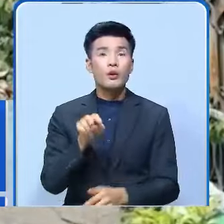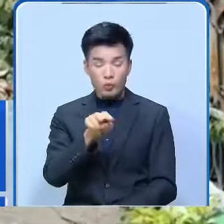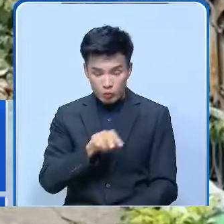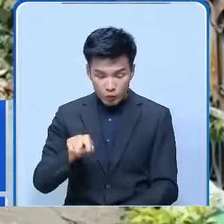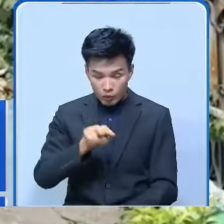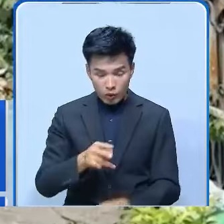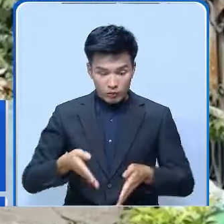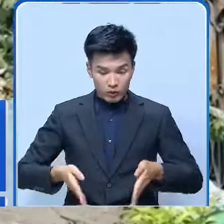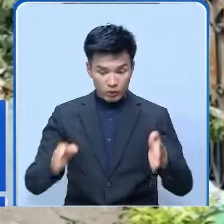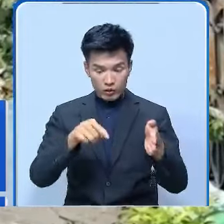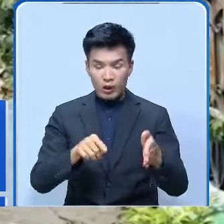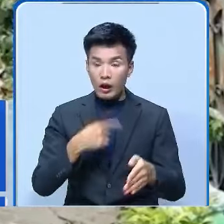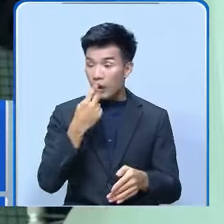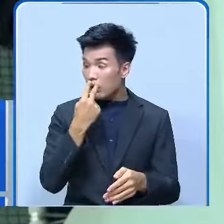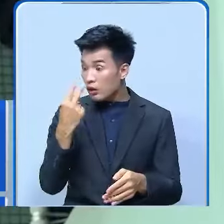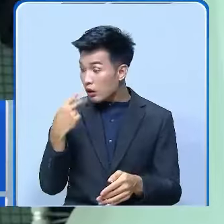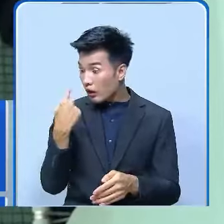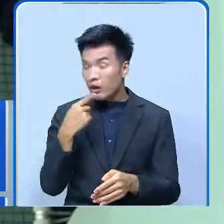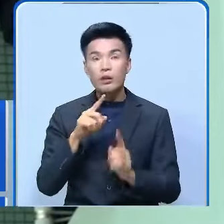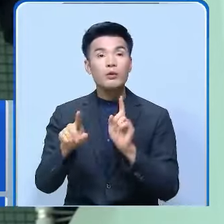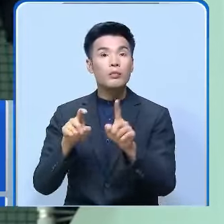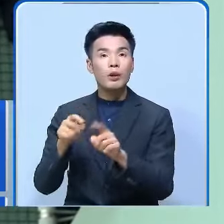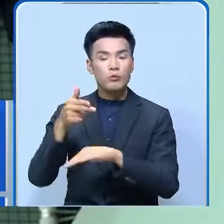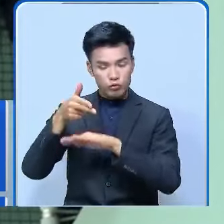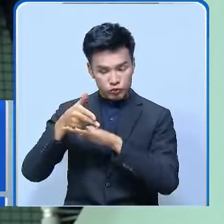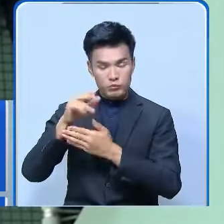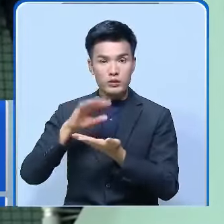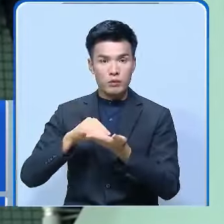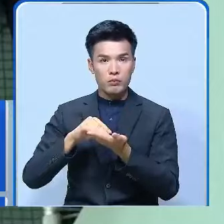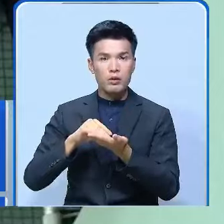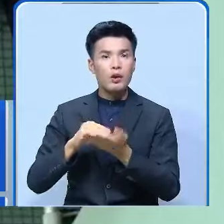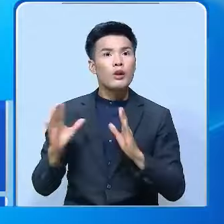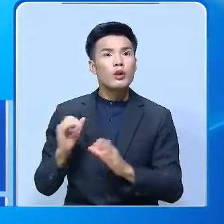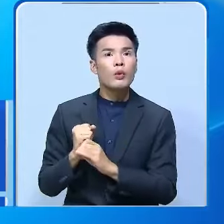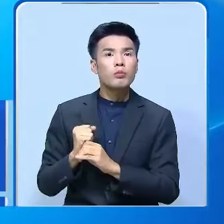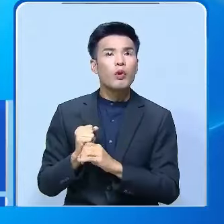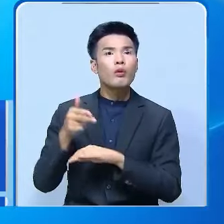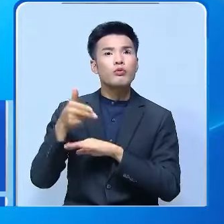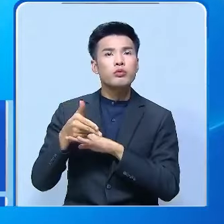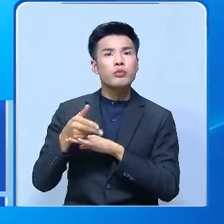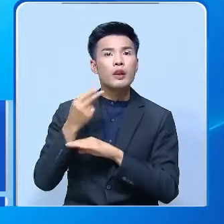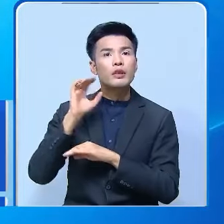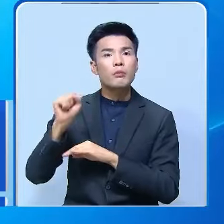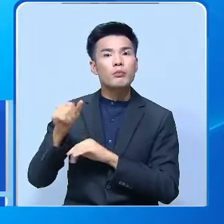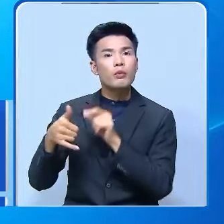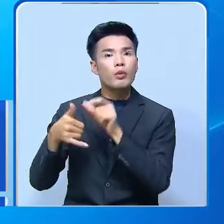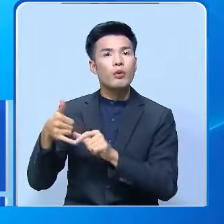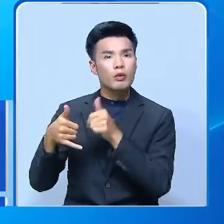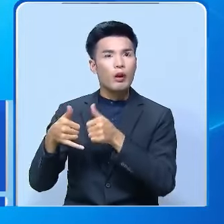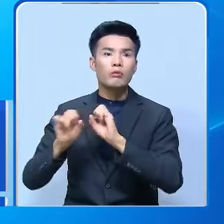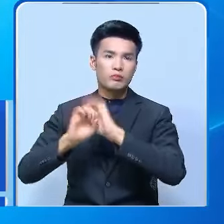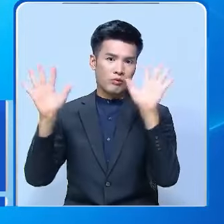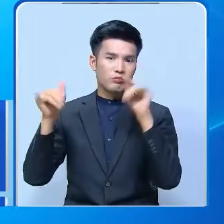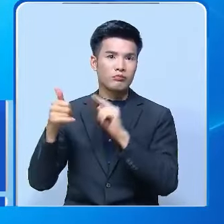ครับแล้วก็สอบปากคำผู้เห็นเหตุการณ์พร้อมตรวจสอบภาพจากกล้องวงจรปิดปรากฏว่ากล้องเนี่ยจับภาพใบหน้าคนร้ายได้ชัดเจน